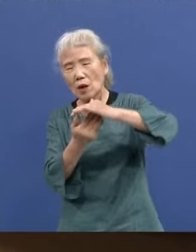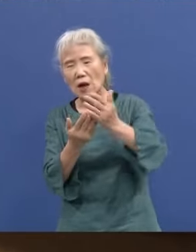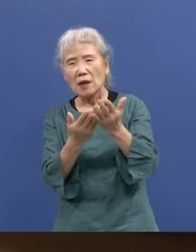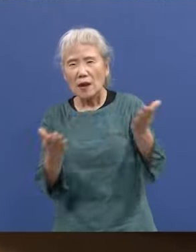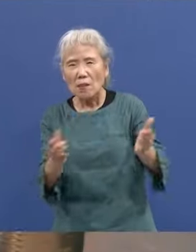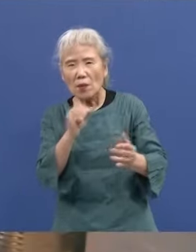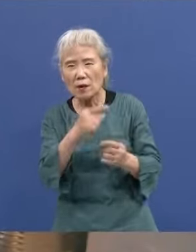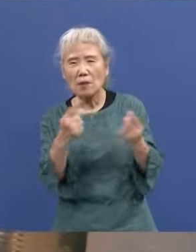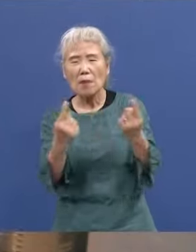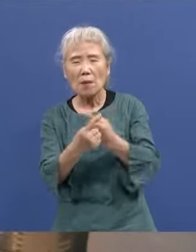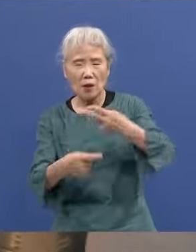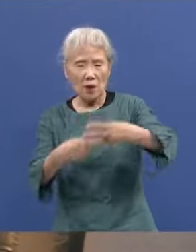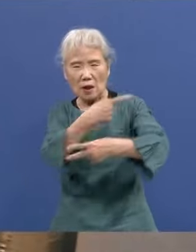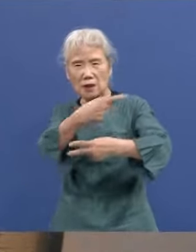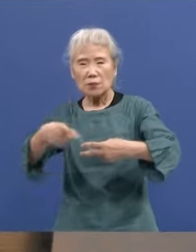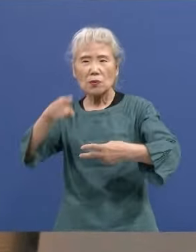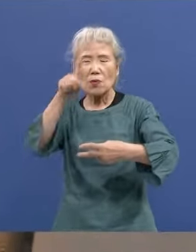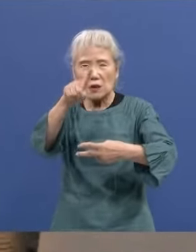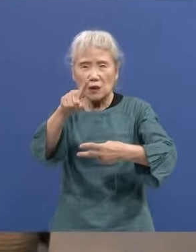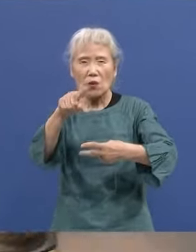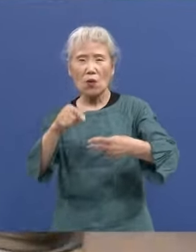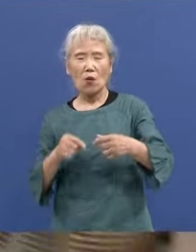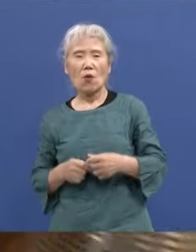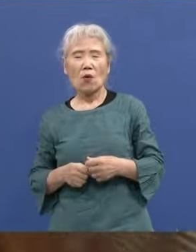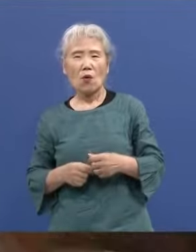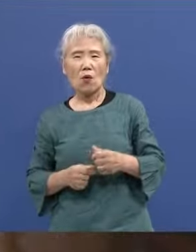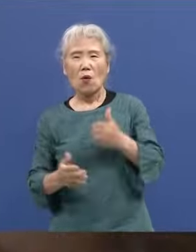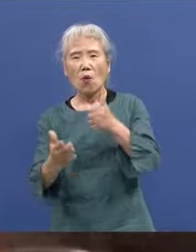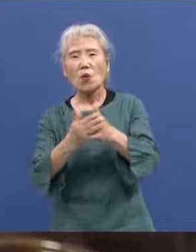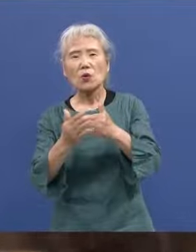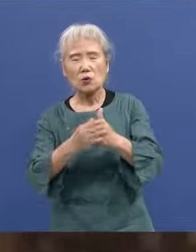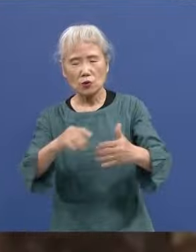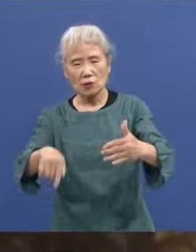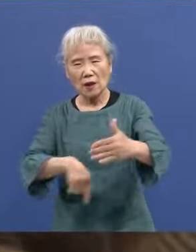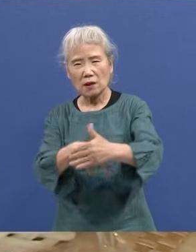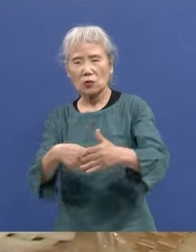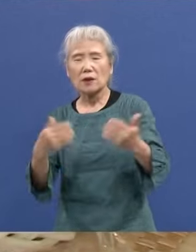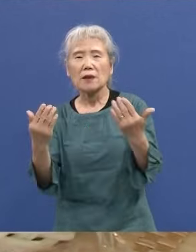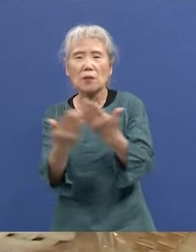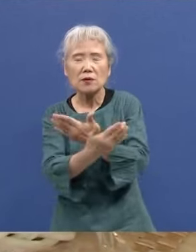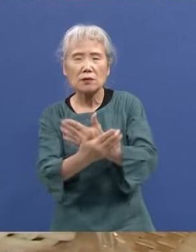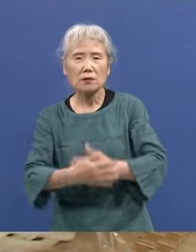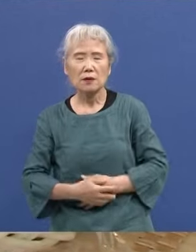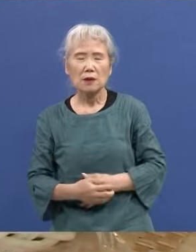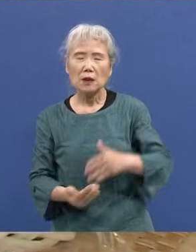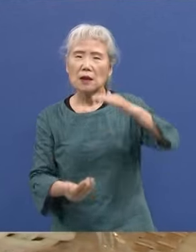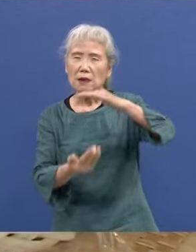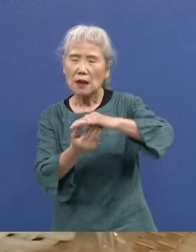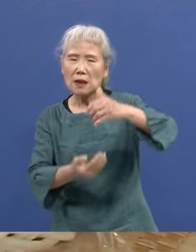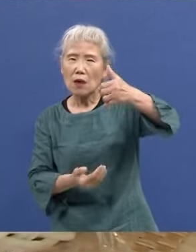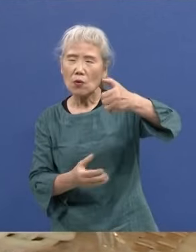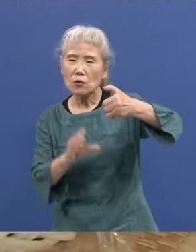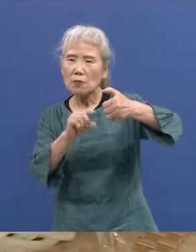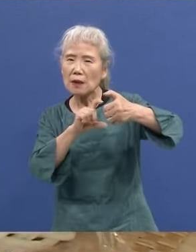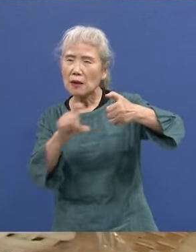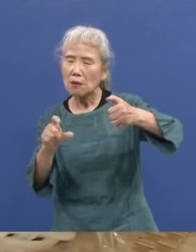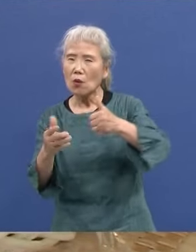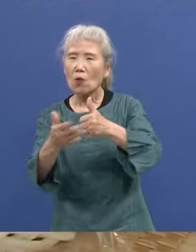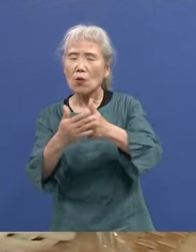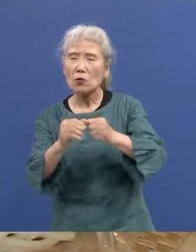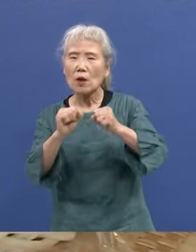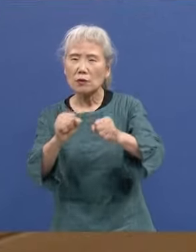装費の2分の1に相当する額を補助するといった内容になります。 うん、最大50万円を補助していただ